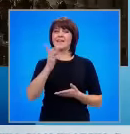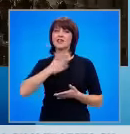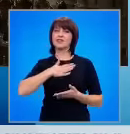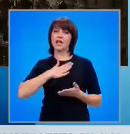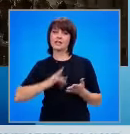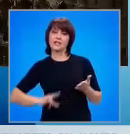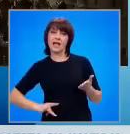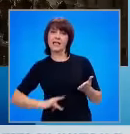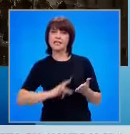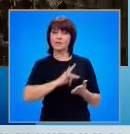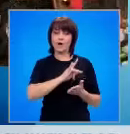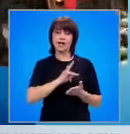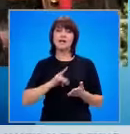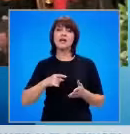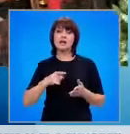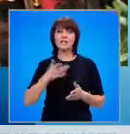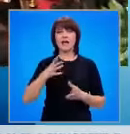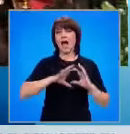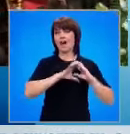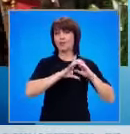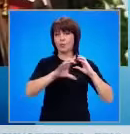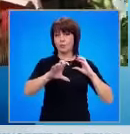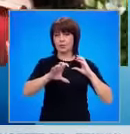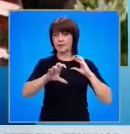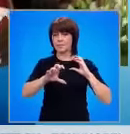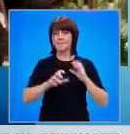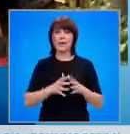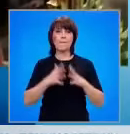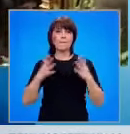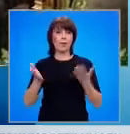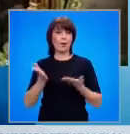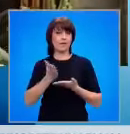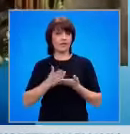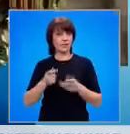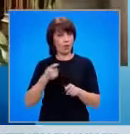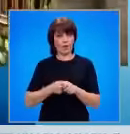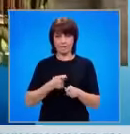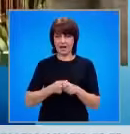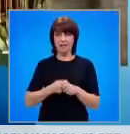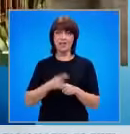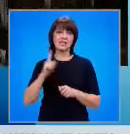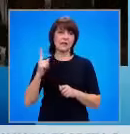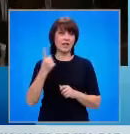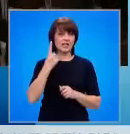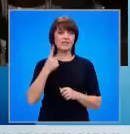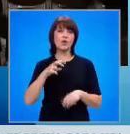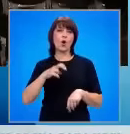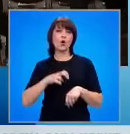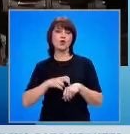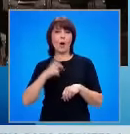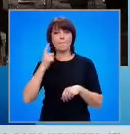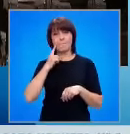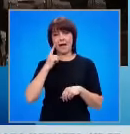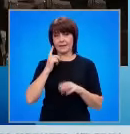до Уестминстърското аббатство с автобуси. По-голямата част от тях го направиха, изключение беше допуснато за Джо Байдън. Тук беше